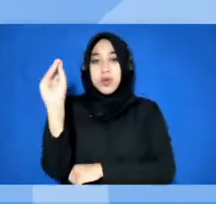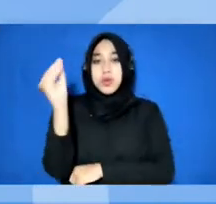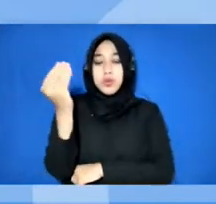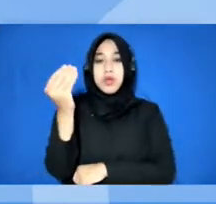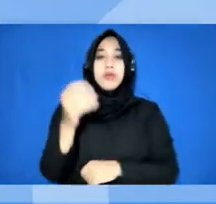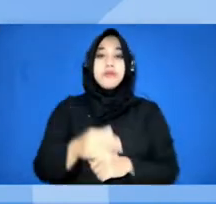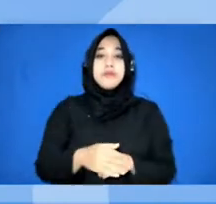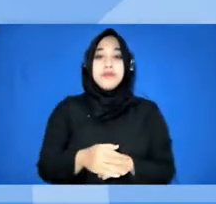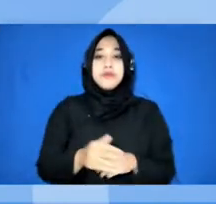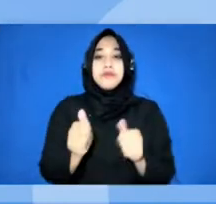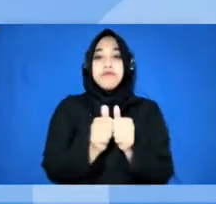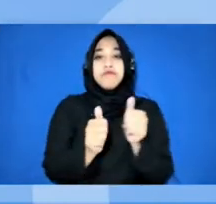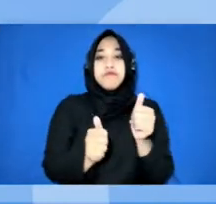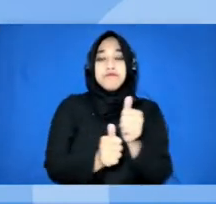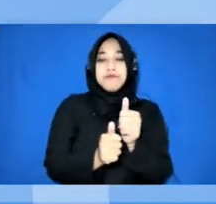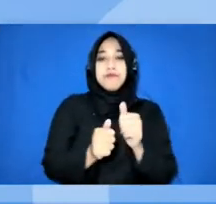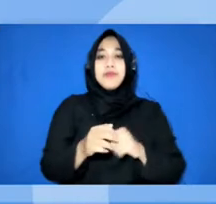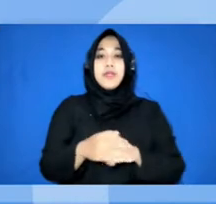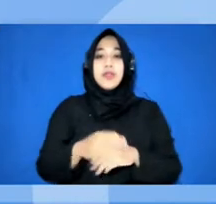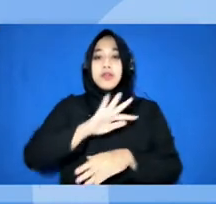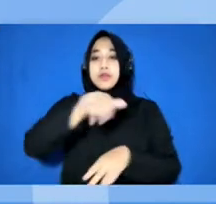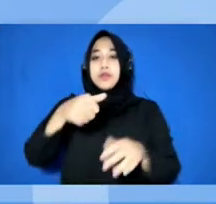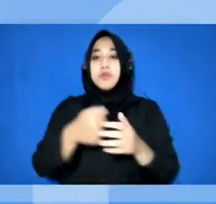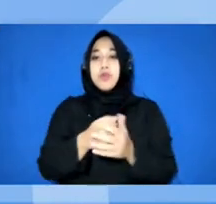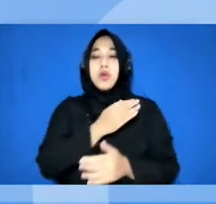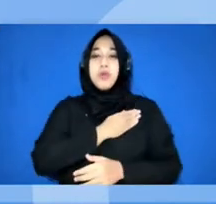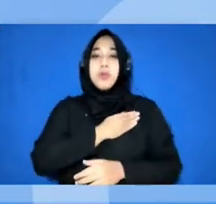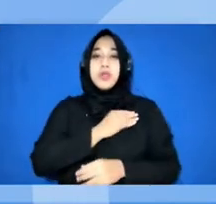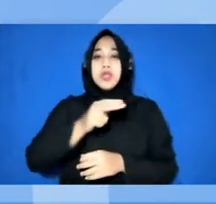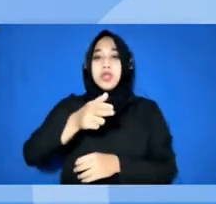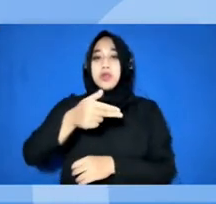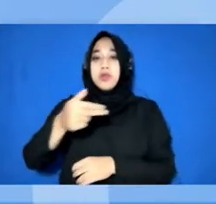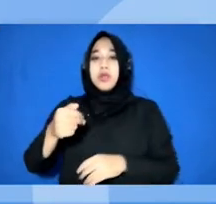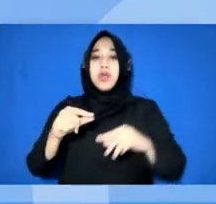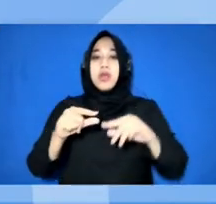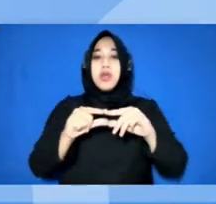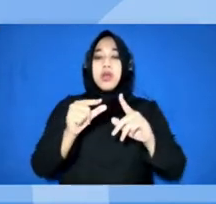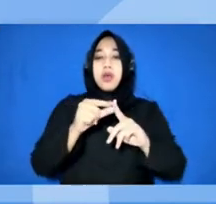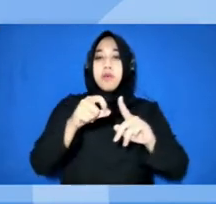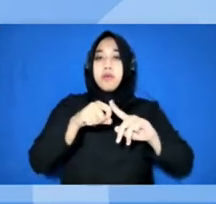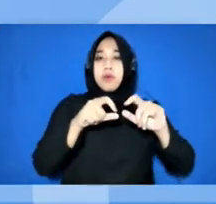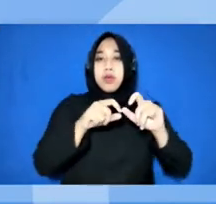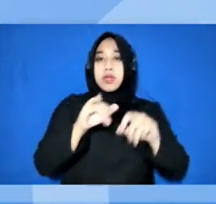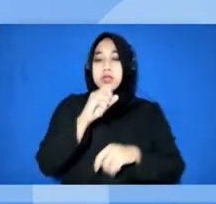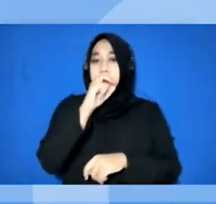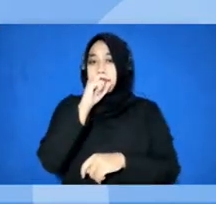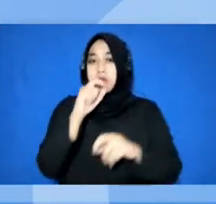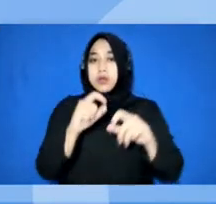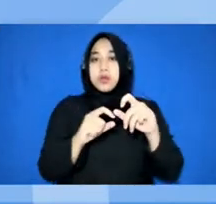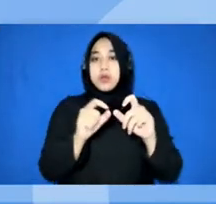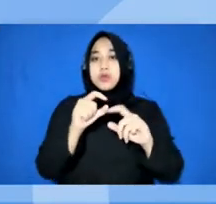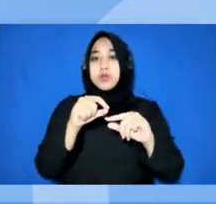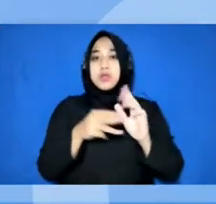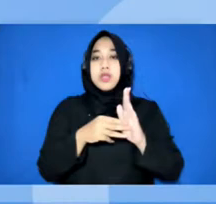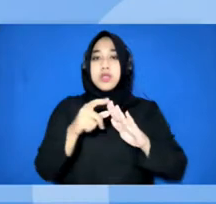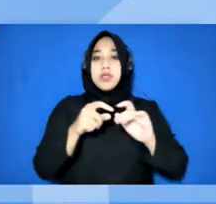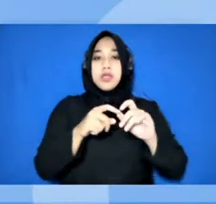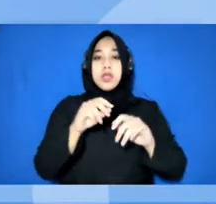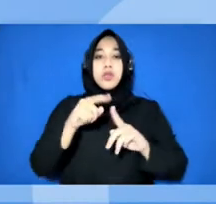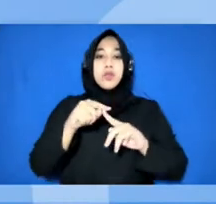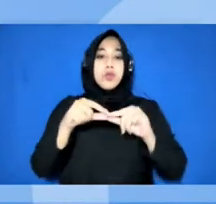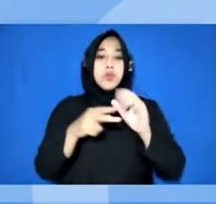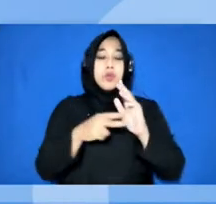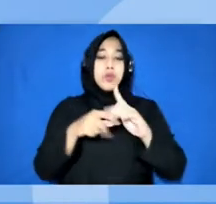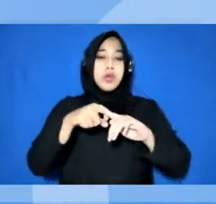Pengurus Asosiasi Pemerintah Kabupaten Seluruh Indonesia atau APKASI, Bapak Sutan Rizka Tuanku Kerajaan Sarjana